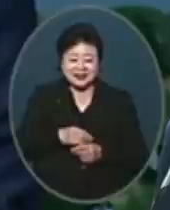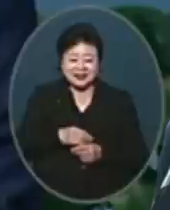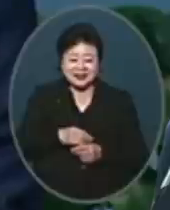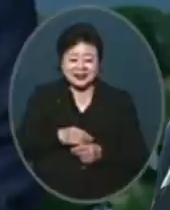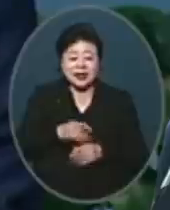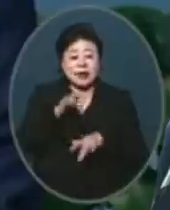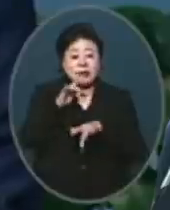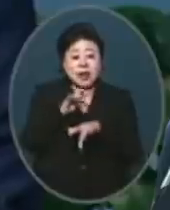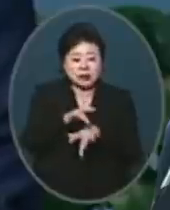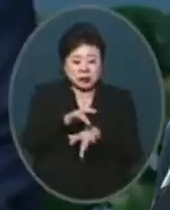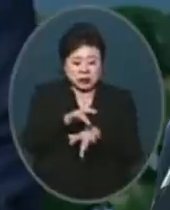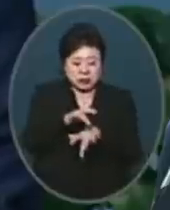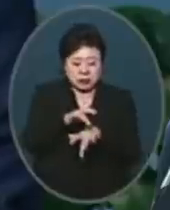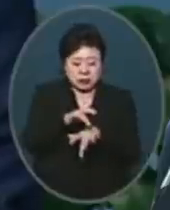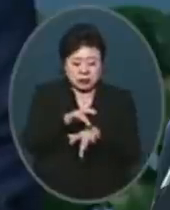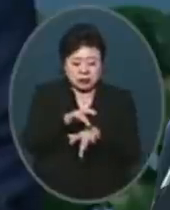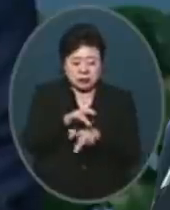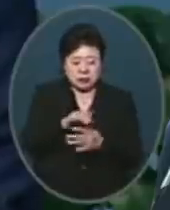마귀가